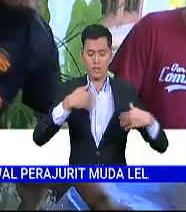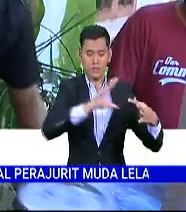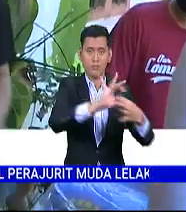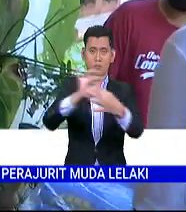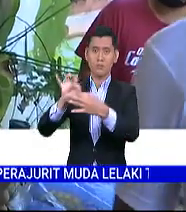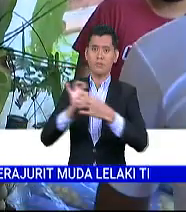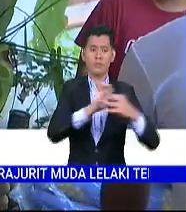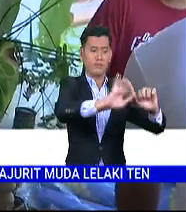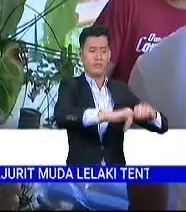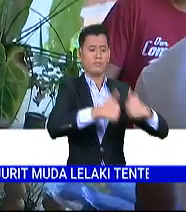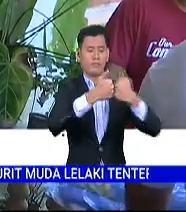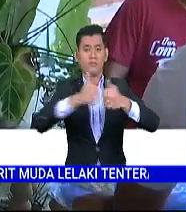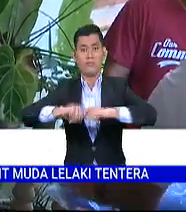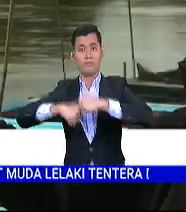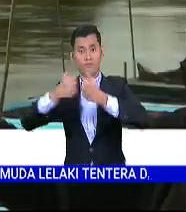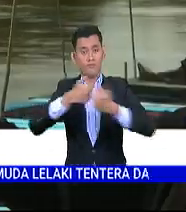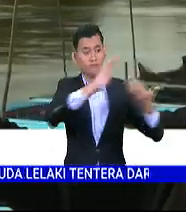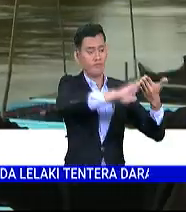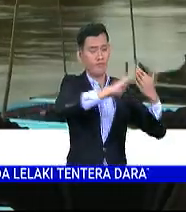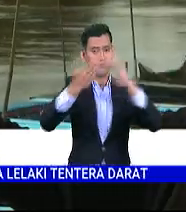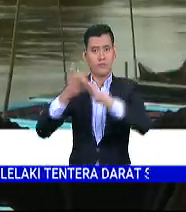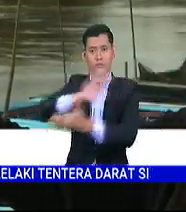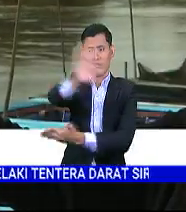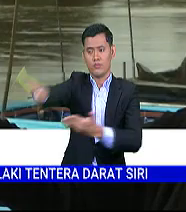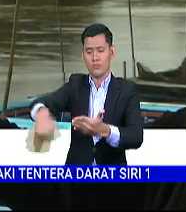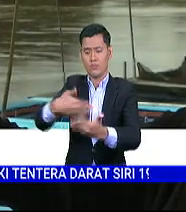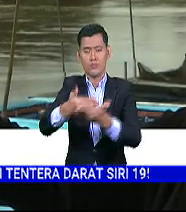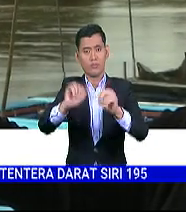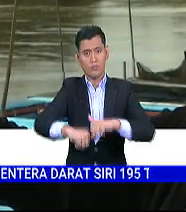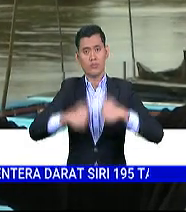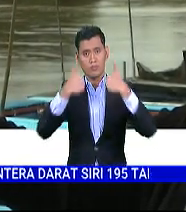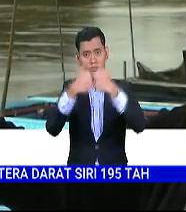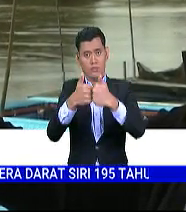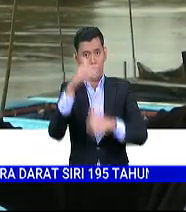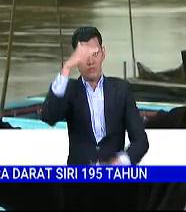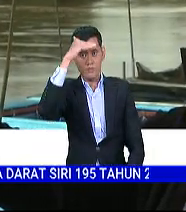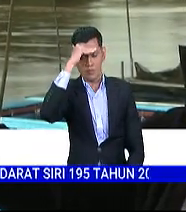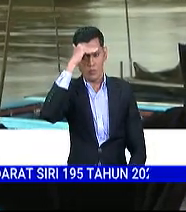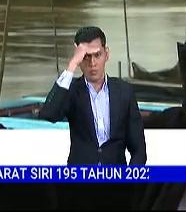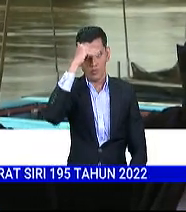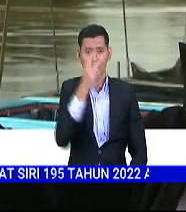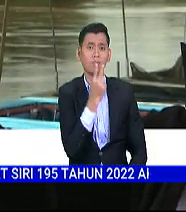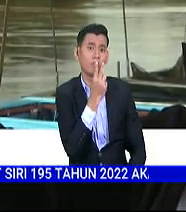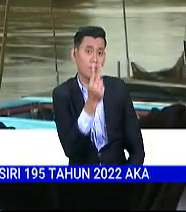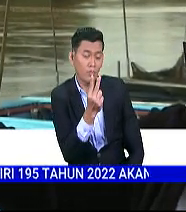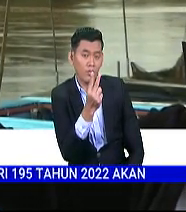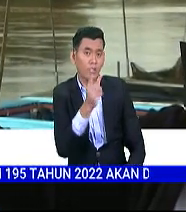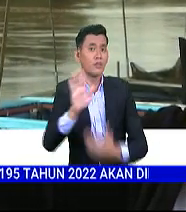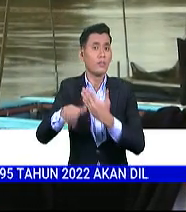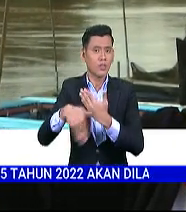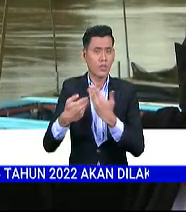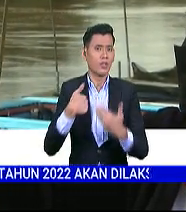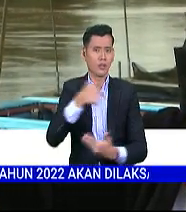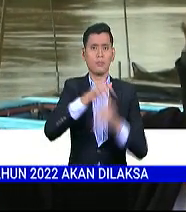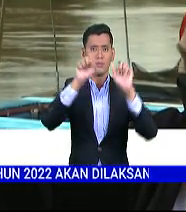antara agensi, komuniti dan seluruh persatuan bulia negeri Johor maupun peringkat kebangsaan, dia nampak ringan dan mudah untuk kita lalui